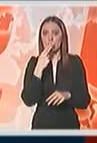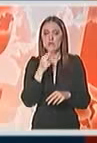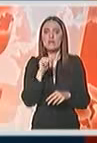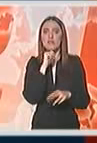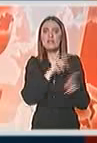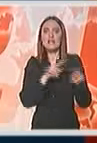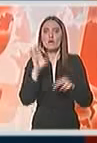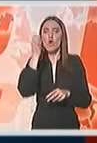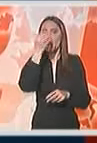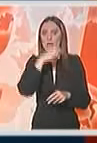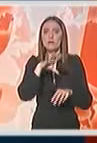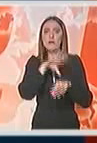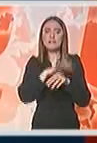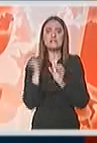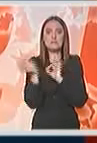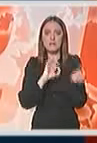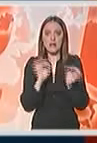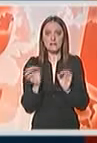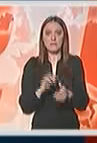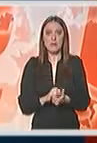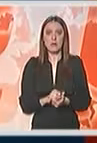i zakonu o lekovima i medicinskim sredstvima,